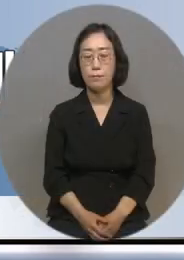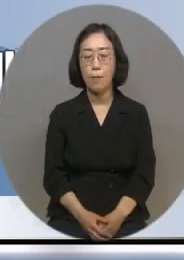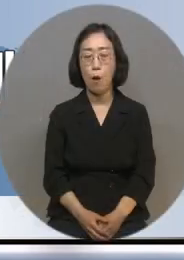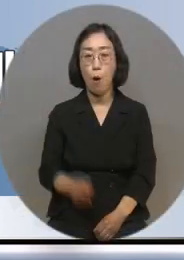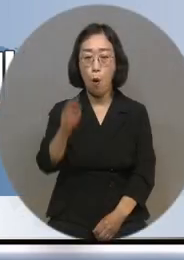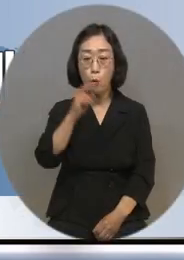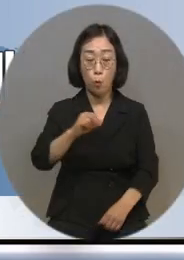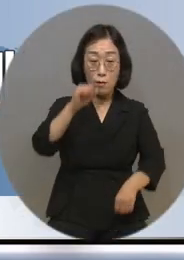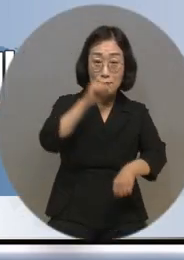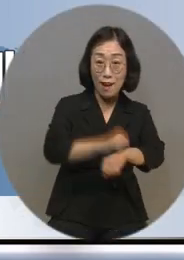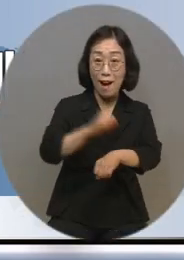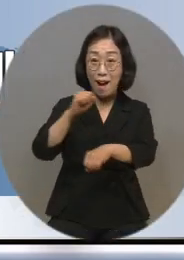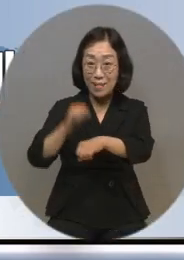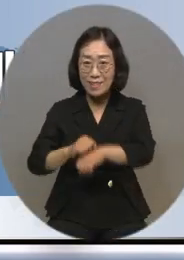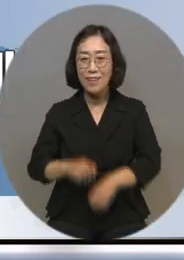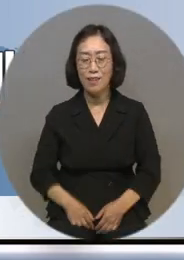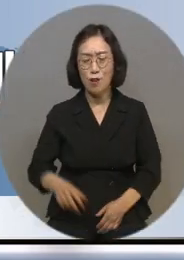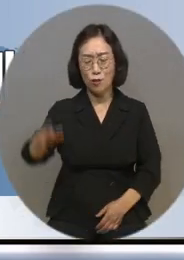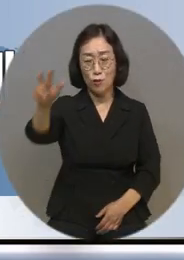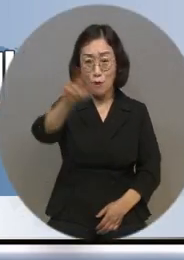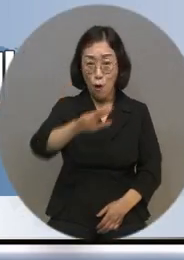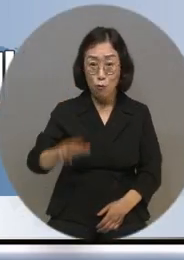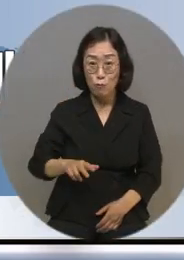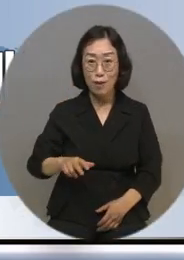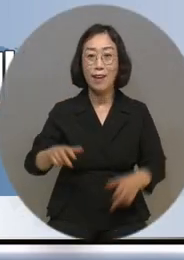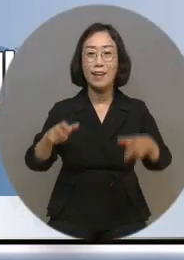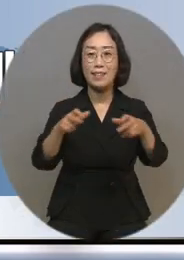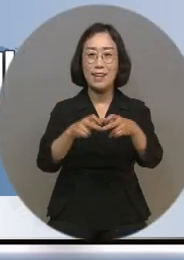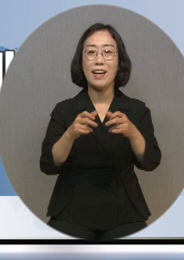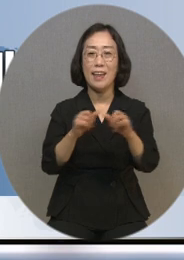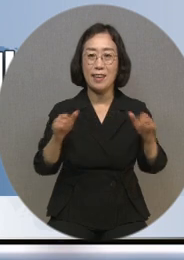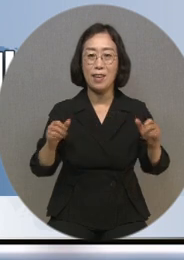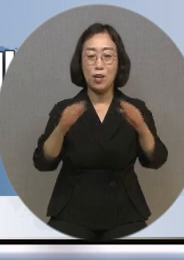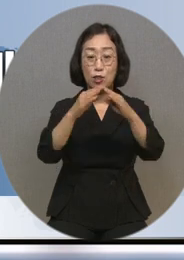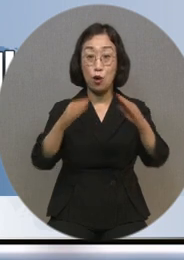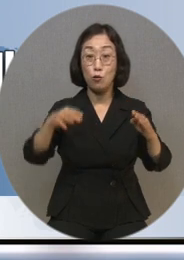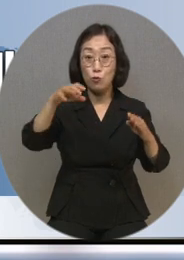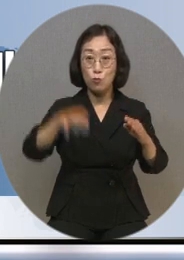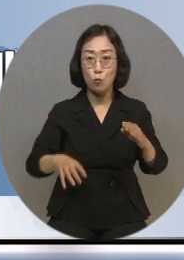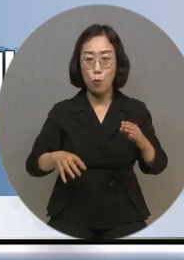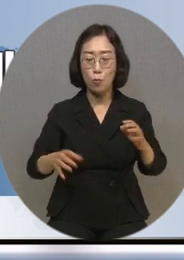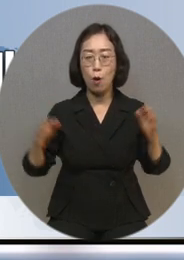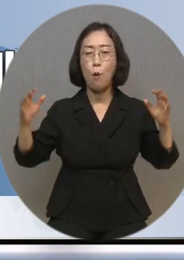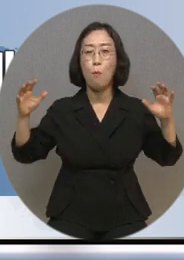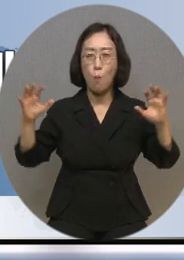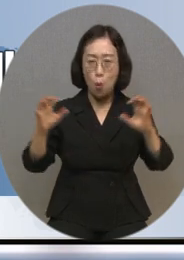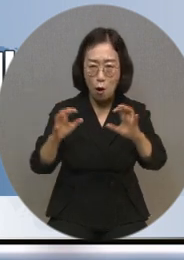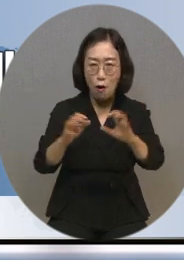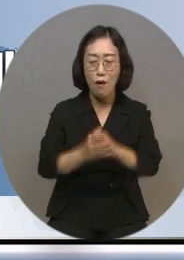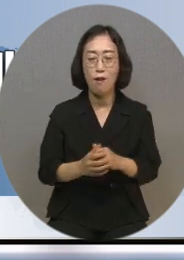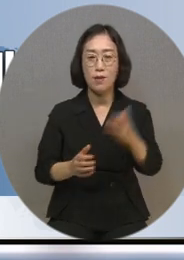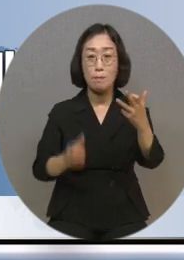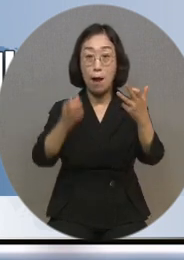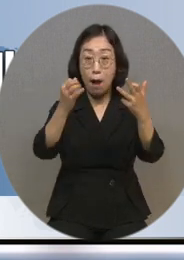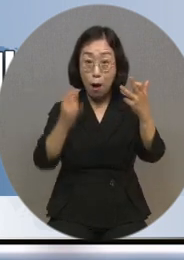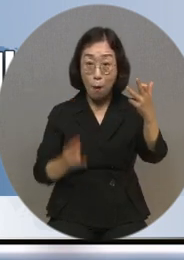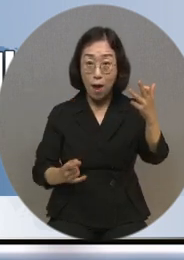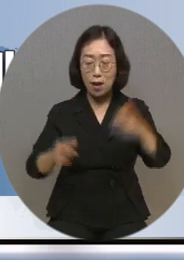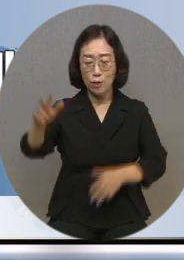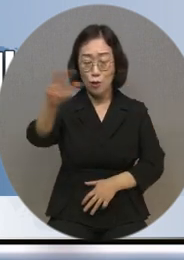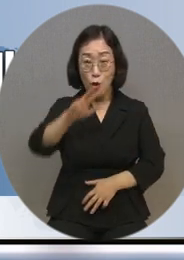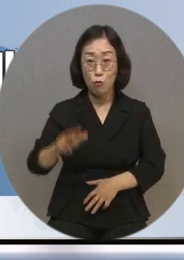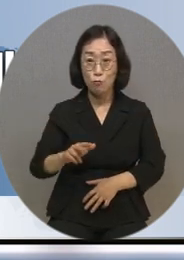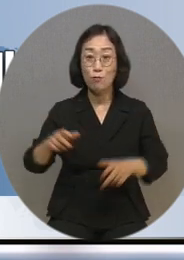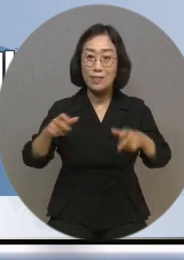내로라하는 노래 실력을 겸비한 전국의 장애인들이 전주에 모였습니다. 제18회 전국장애인 가요제가